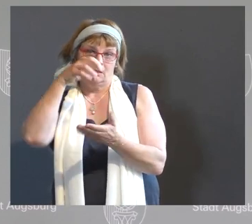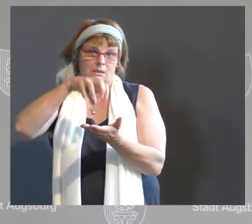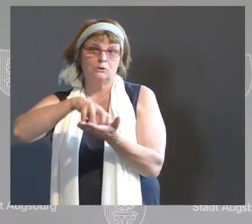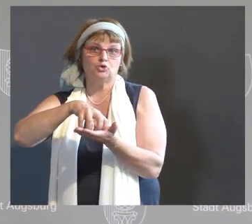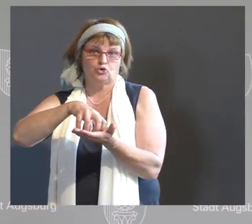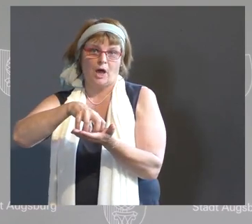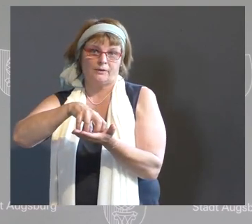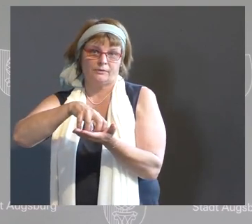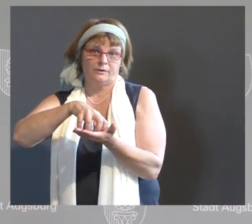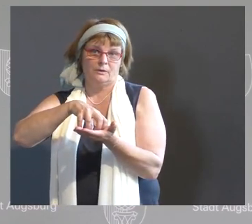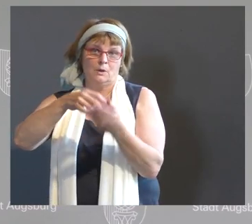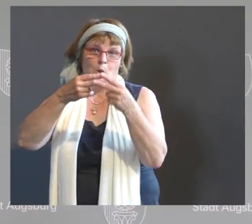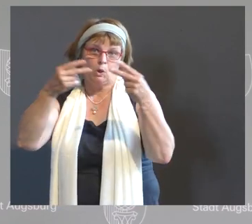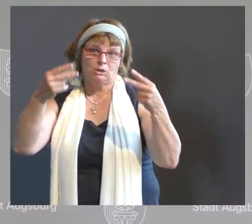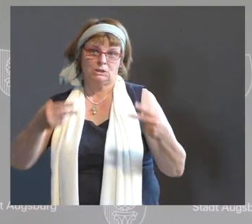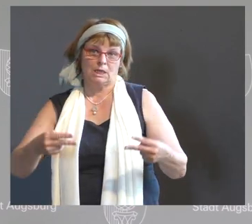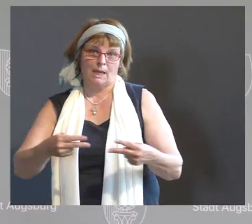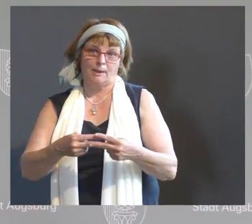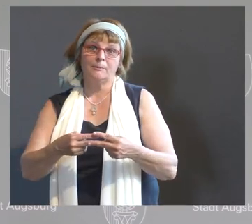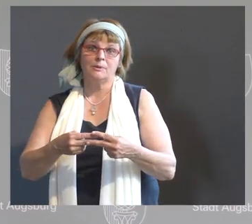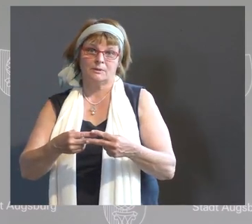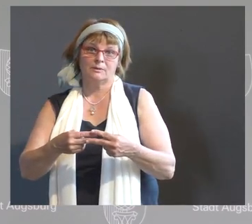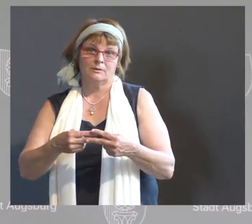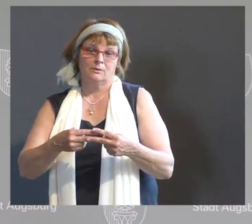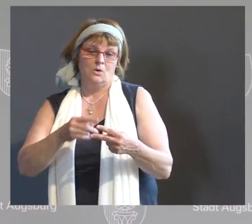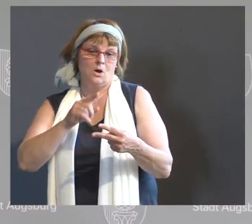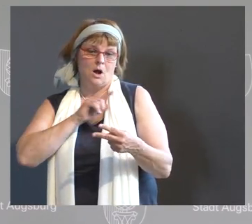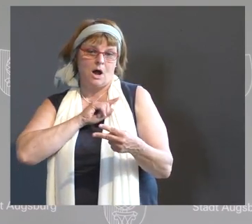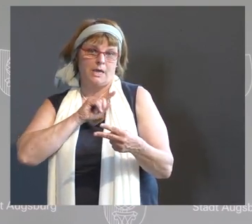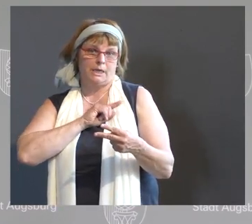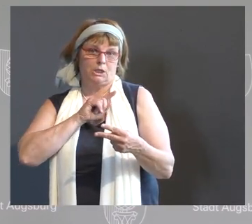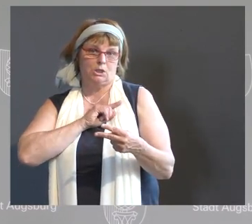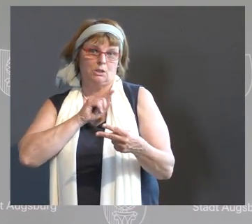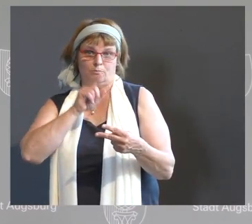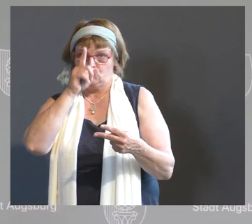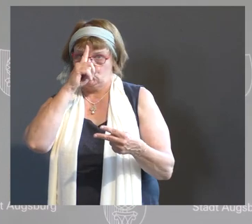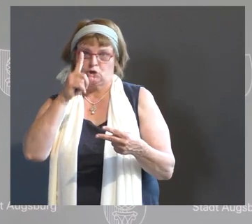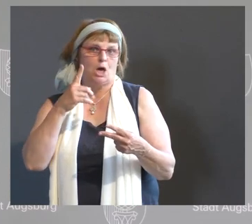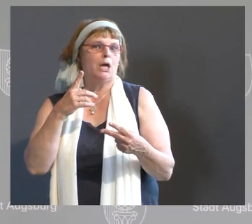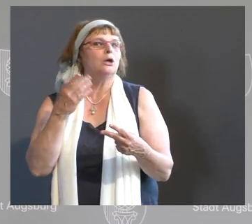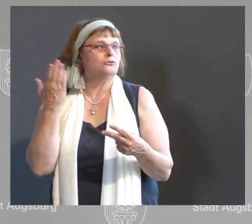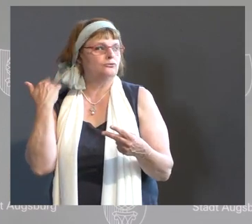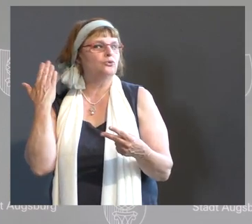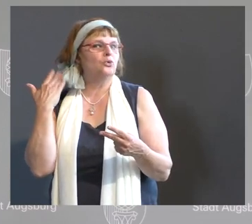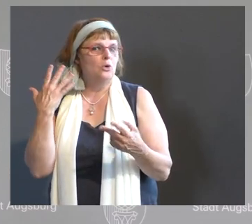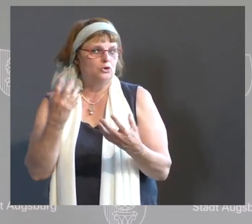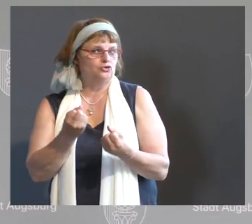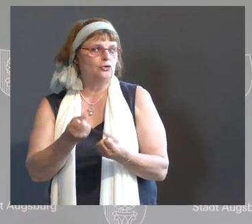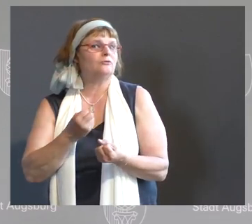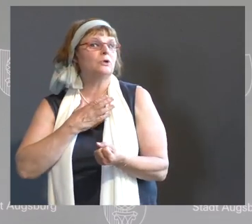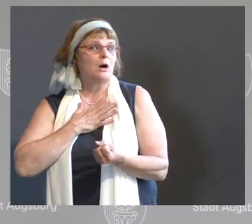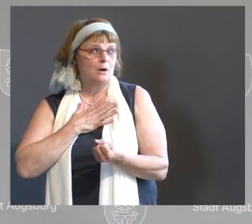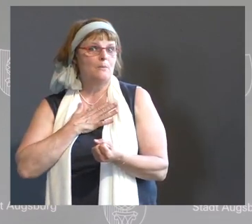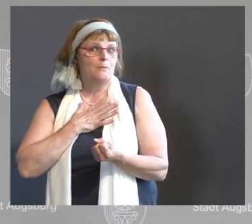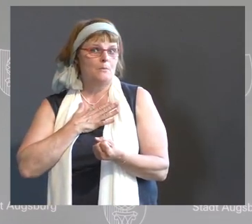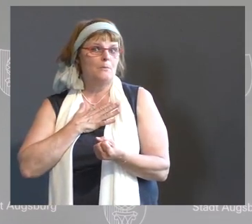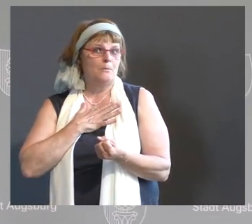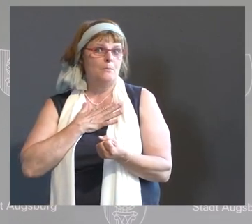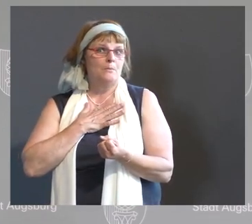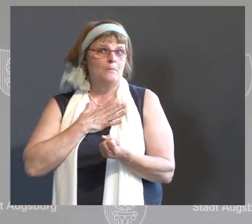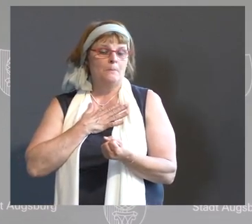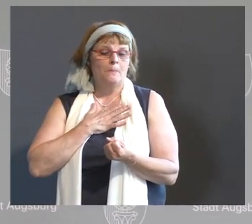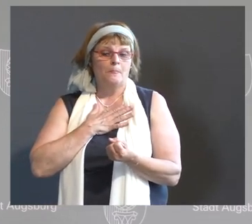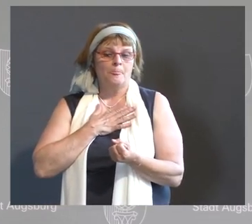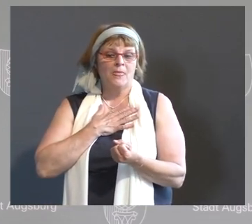das Innenstadtkonzept ausschließlich mit eigenen Kräften gefahren. Also nur damit Sie sehen, dass wir schon entsprechend vorbereitet